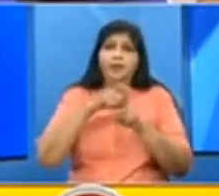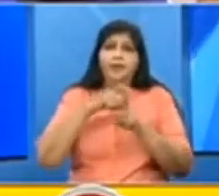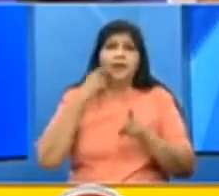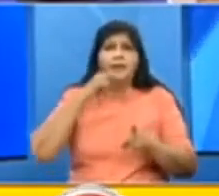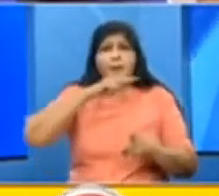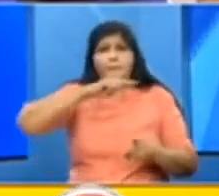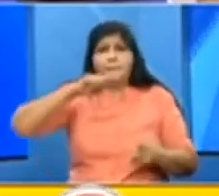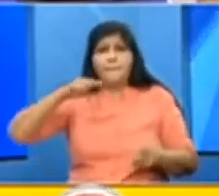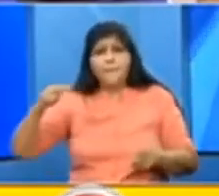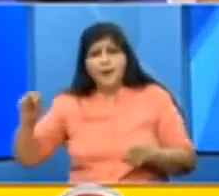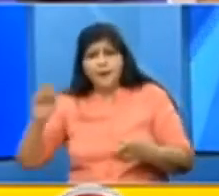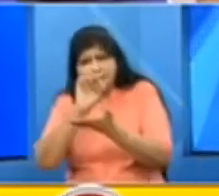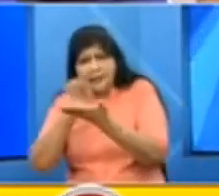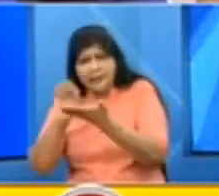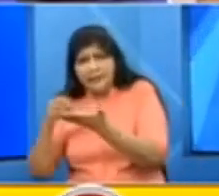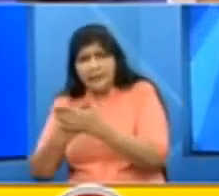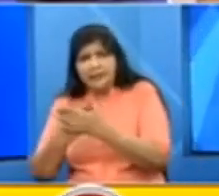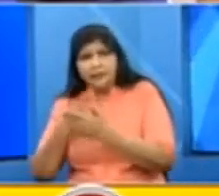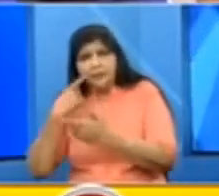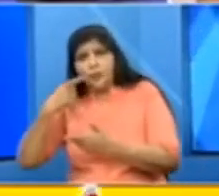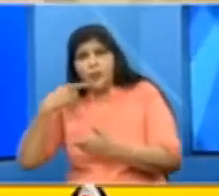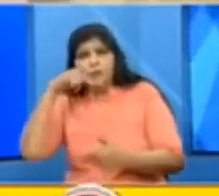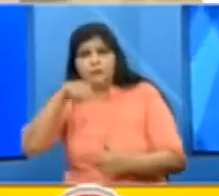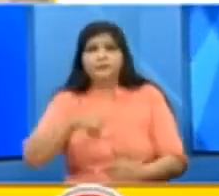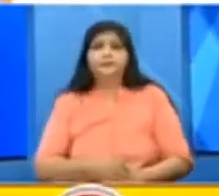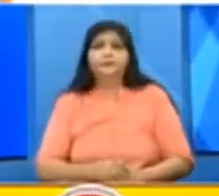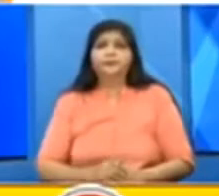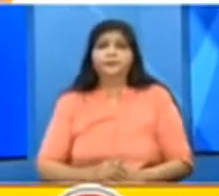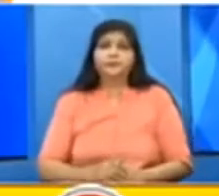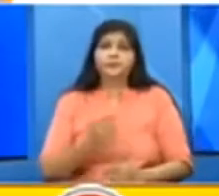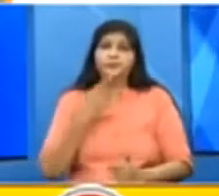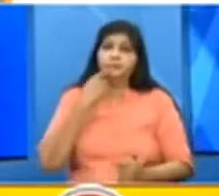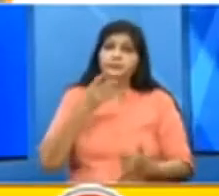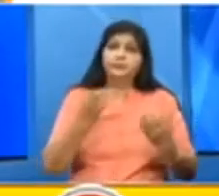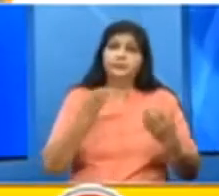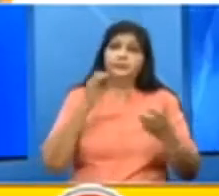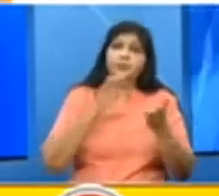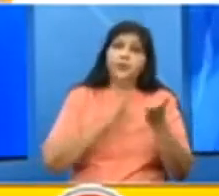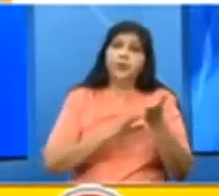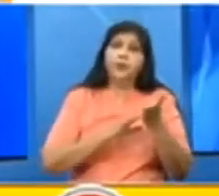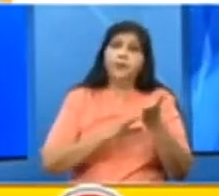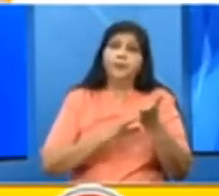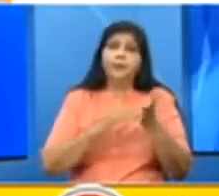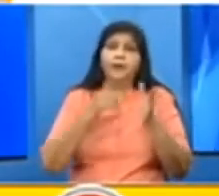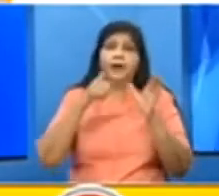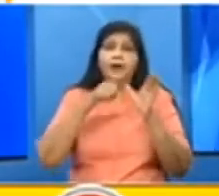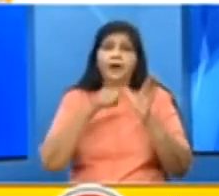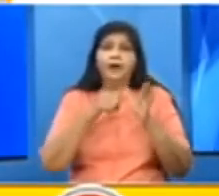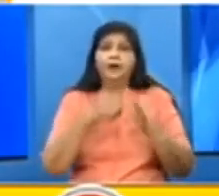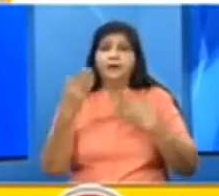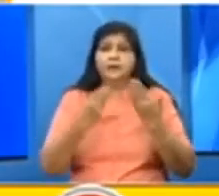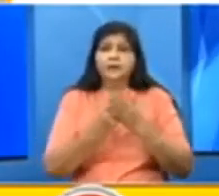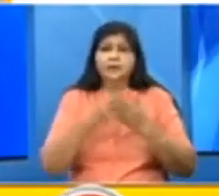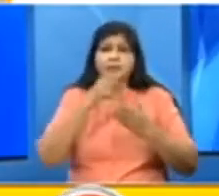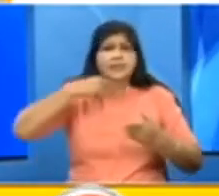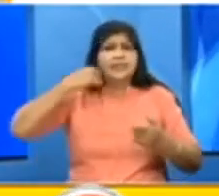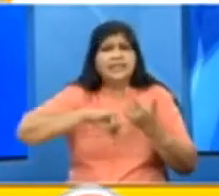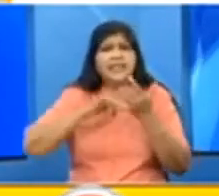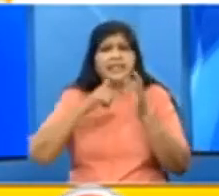का उच्चारण किया। उन्होंने कहा, ओम अग्ने व्रतपते व्रतम